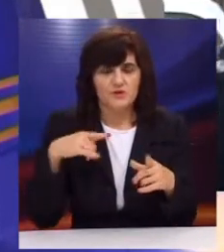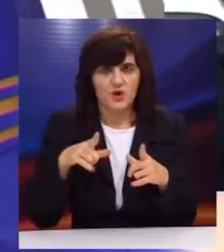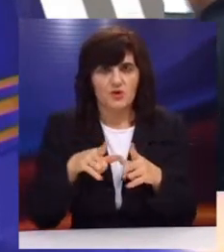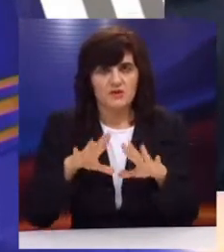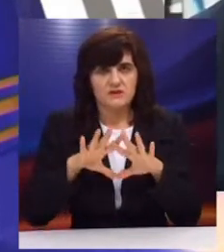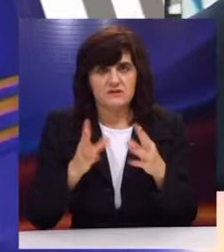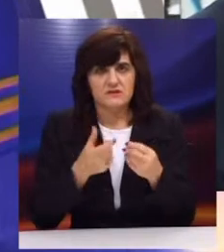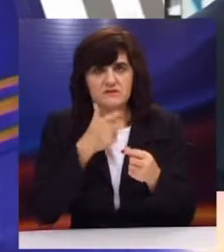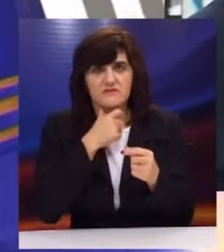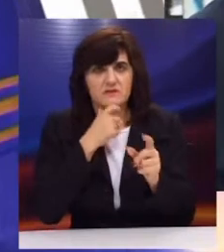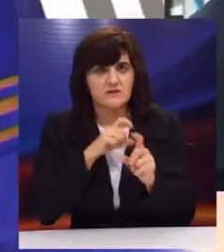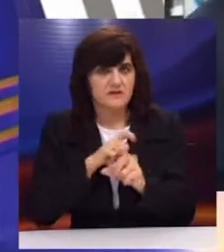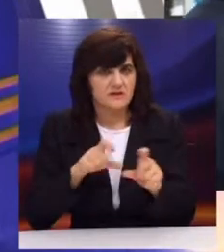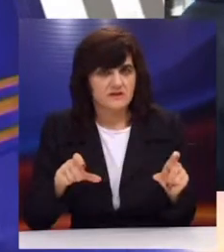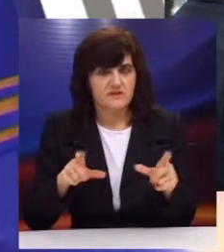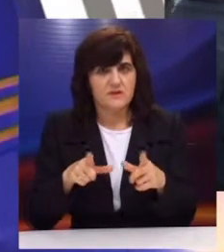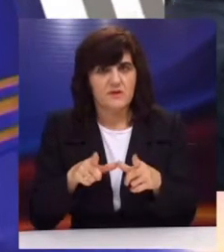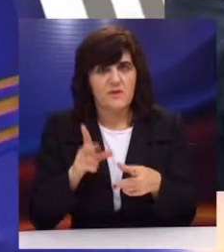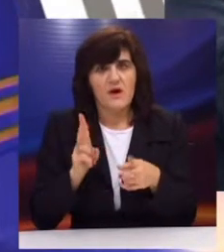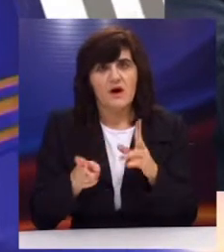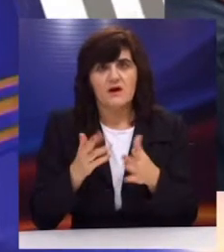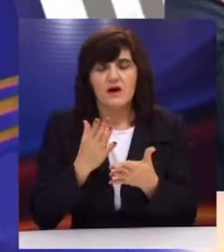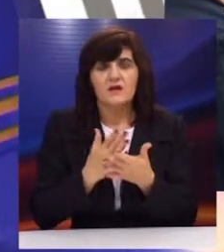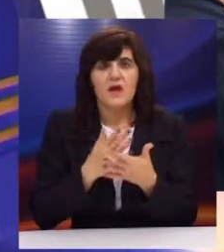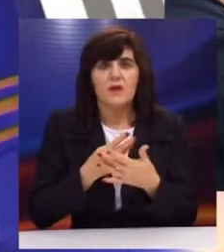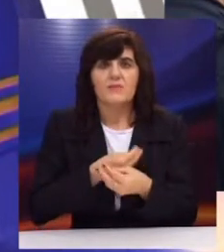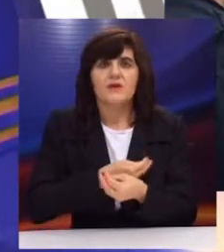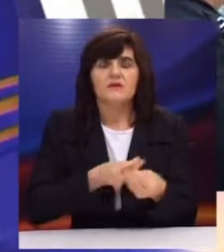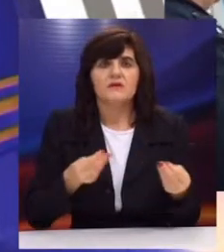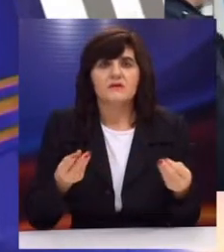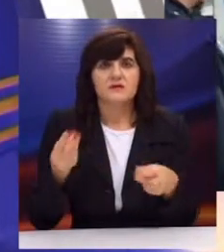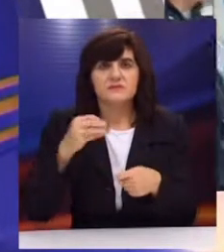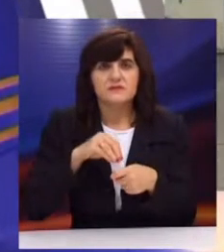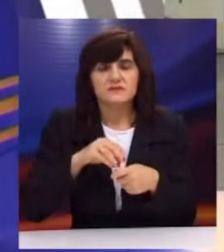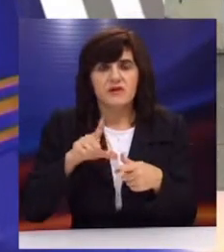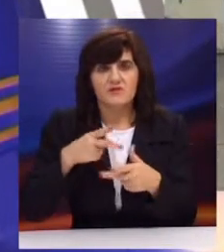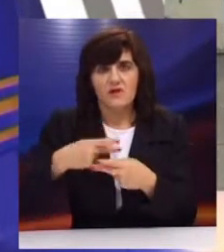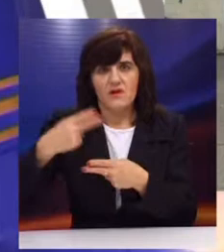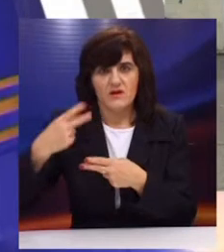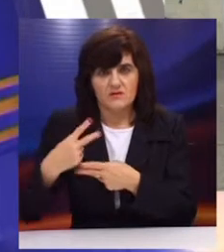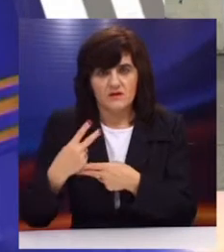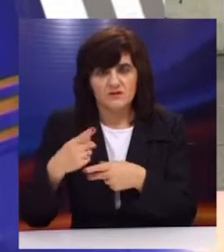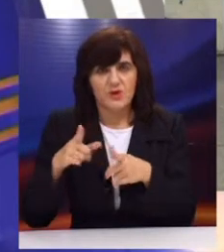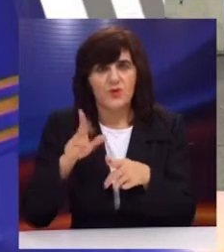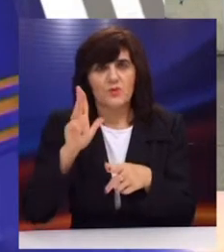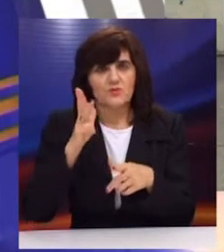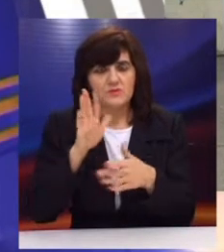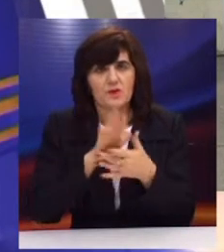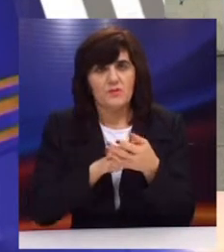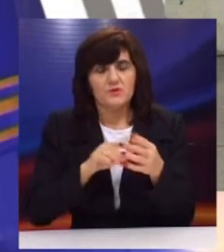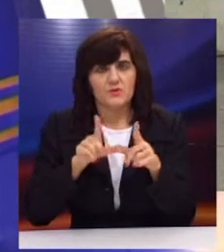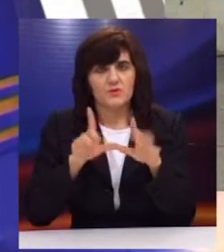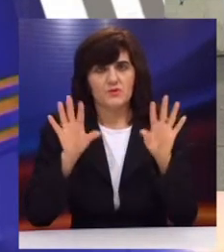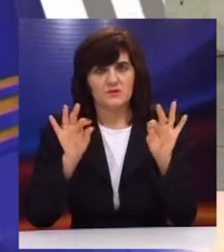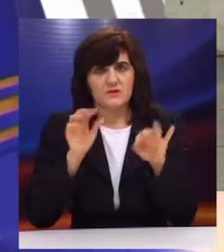saradnji sa Gerontološkim centrom Subotica, kada su lifleti deljeni stanovnicima radijalca. U četvrtak sa početkom u 10 časova